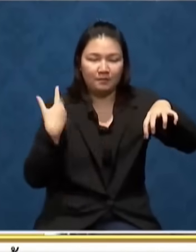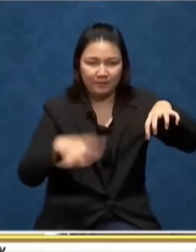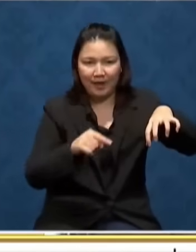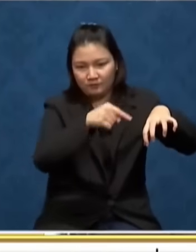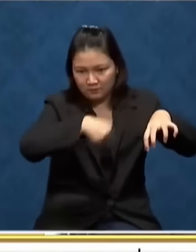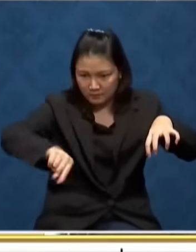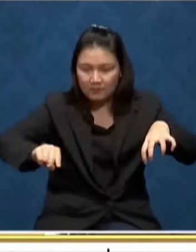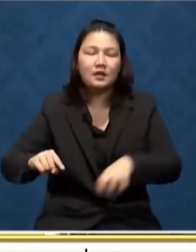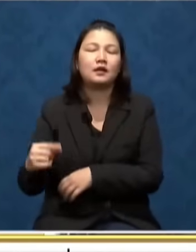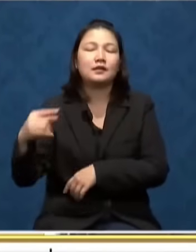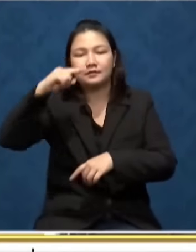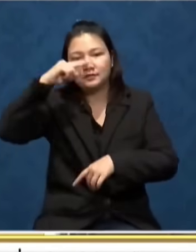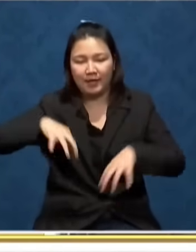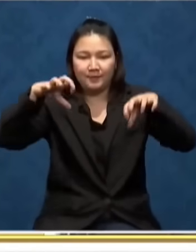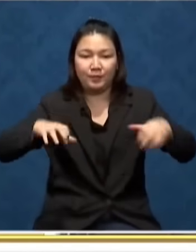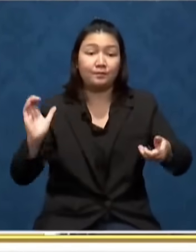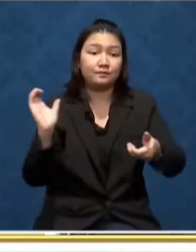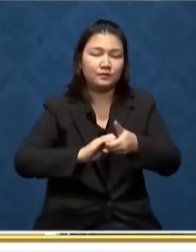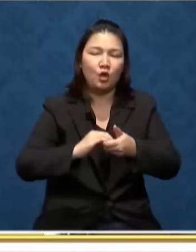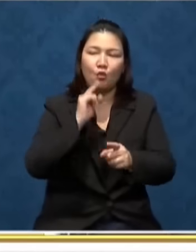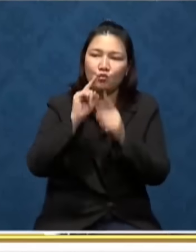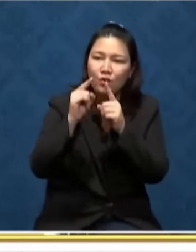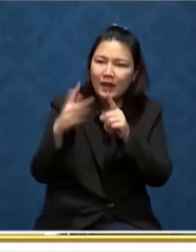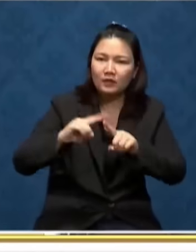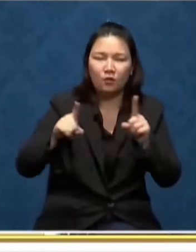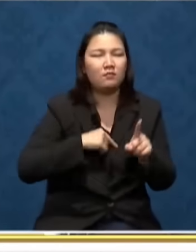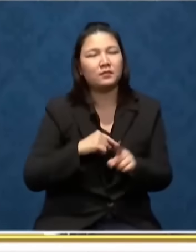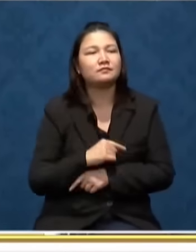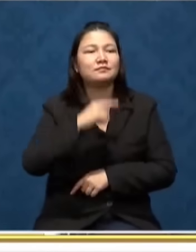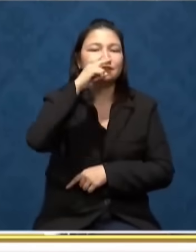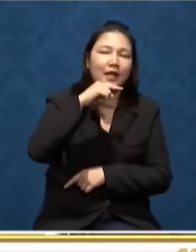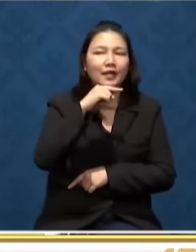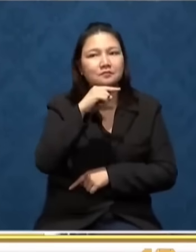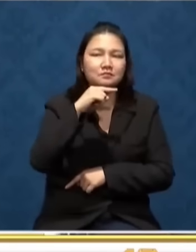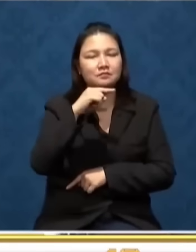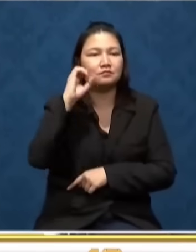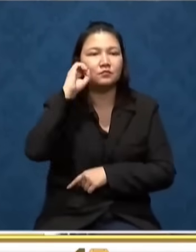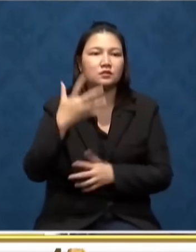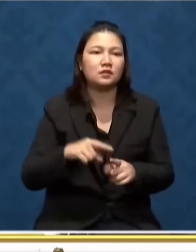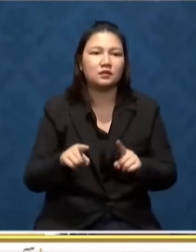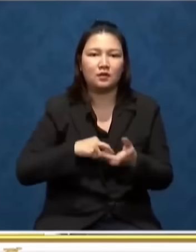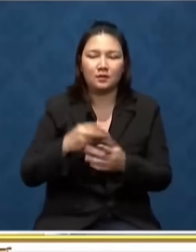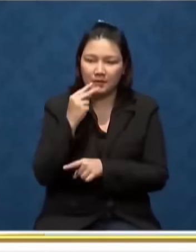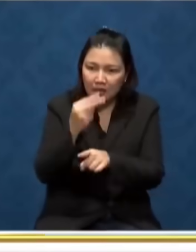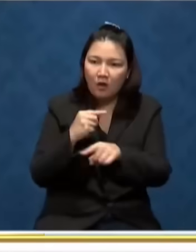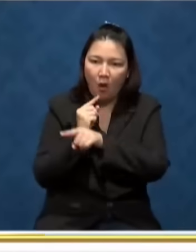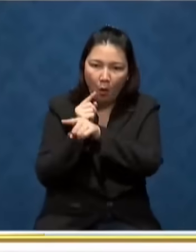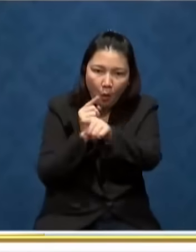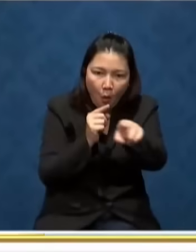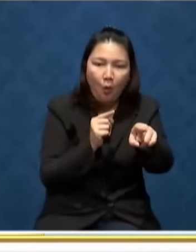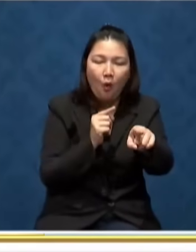เพื่อจัดการกับอาชญากรเหล่านี้ฮะแต่ก็ไม่ได้รับความร่วมมืออย่างที่ควรจะเป็นแถมไปให้สัญชาติมันซะอีก